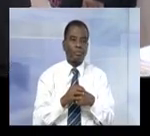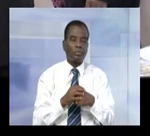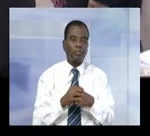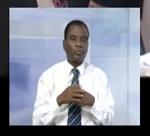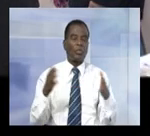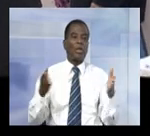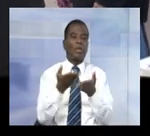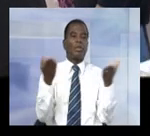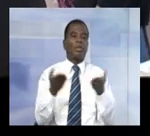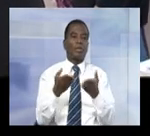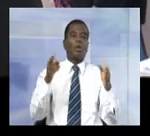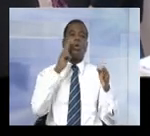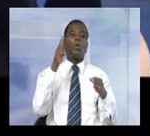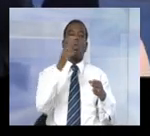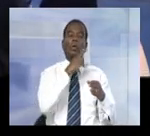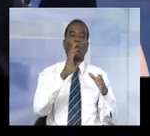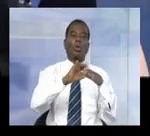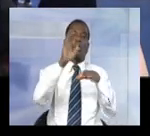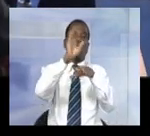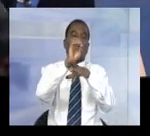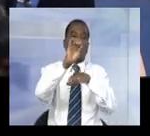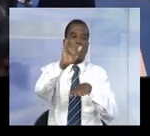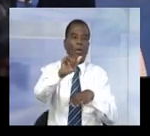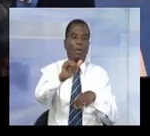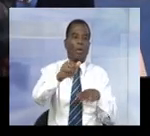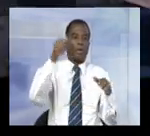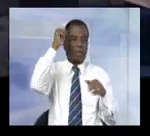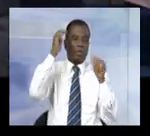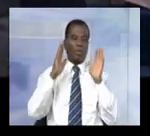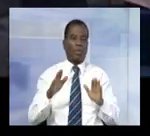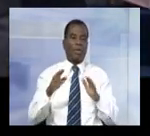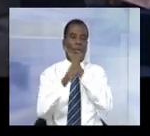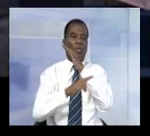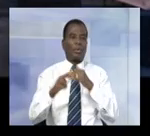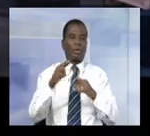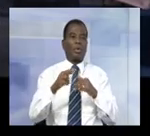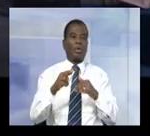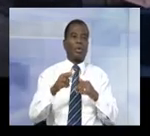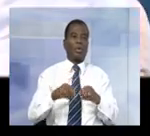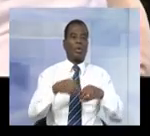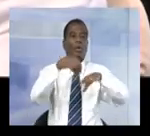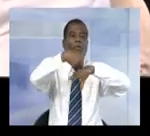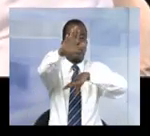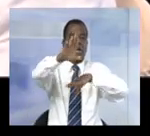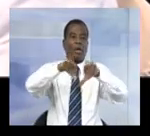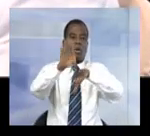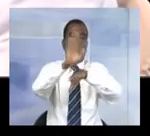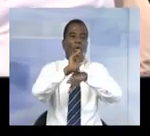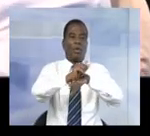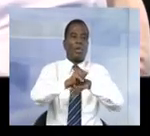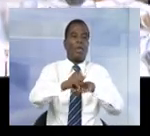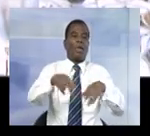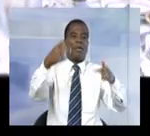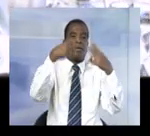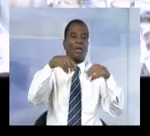Sofitel Hotel d'Abidjan Cocody. Les ambassadeurs des pays régionaux et non régionaux accrédités en Côte d'Ivoire déjeunent avec